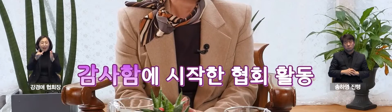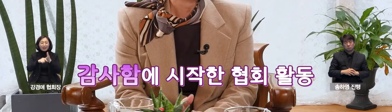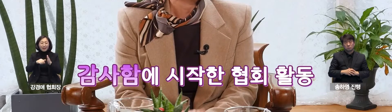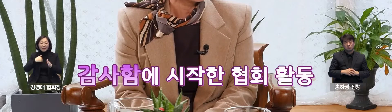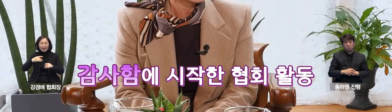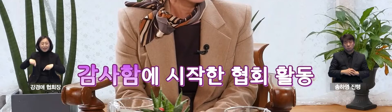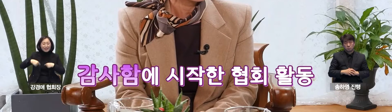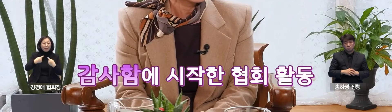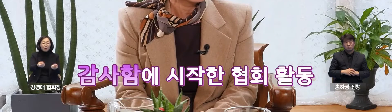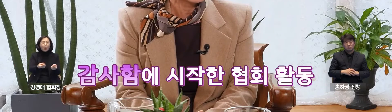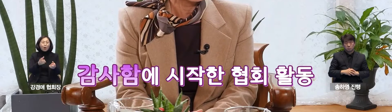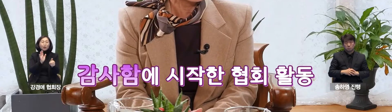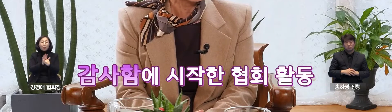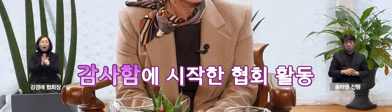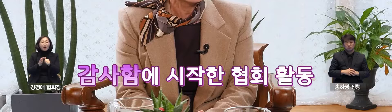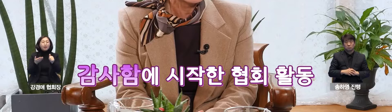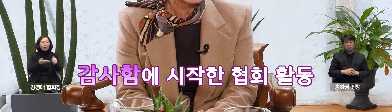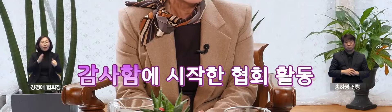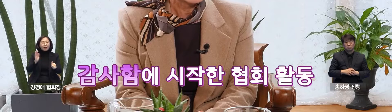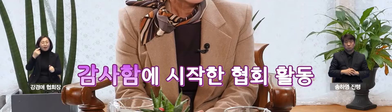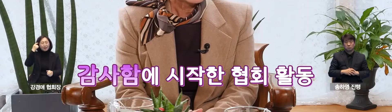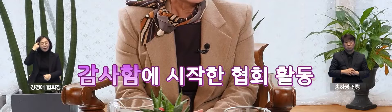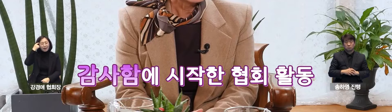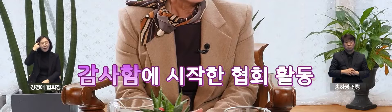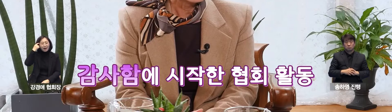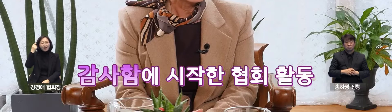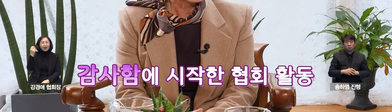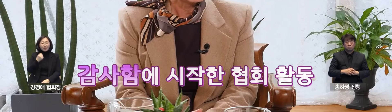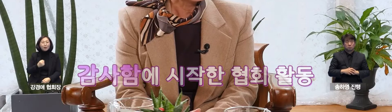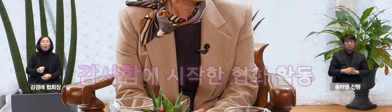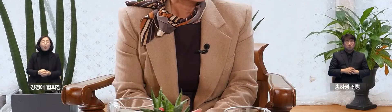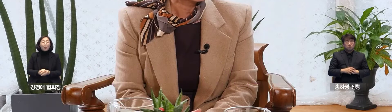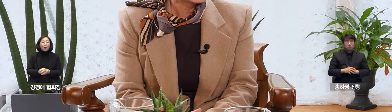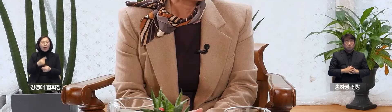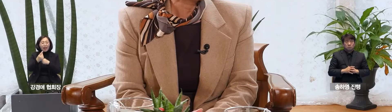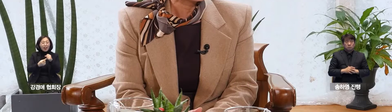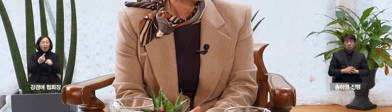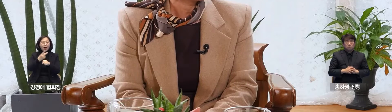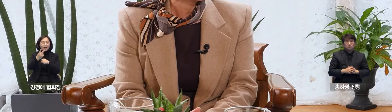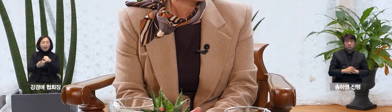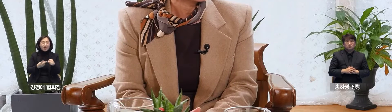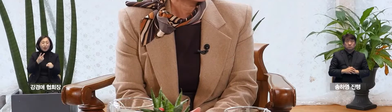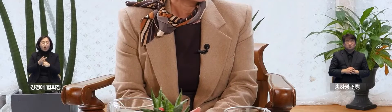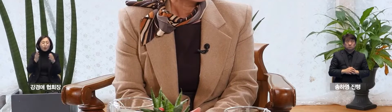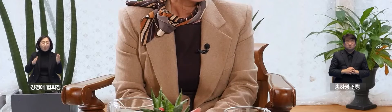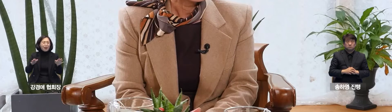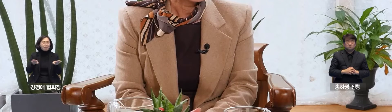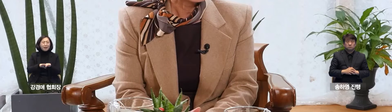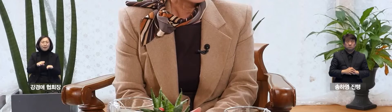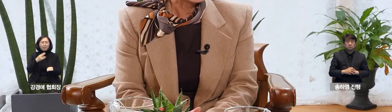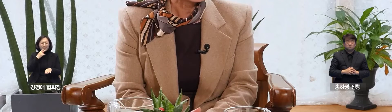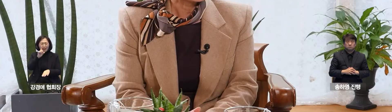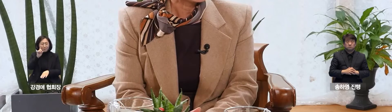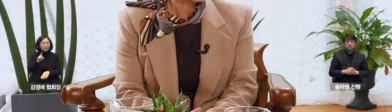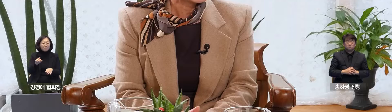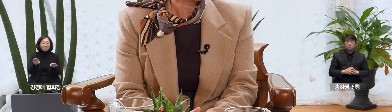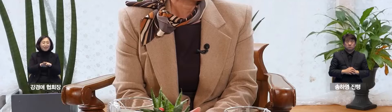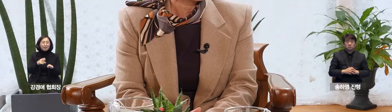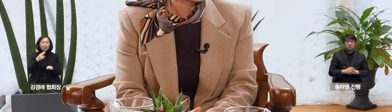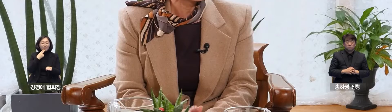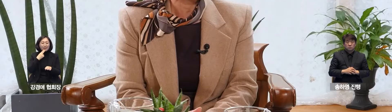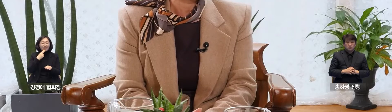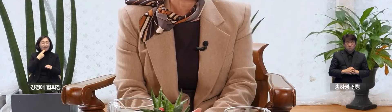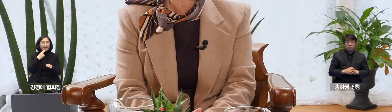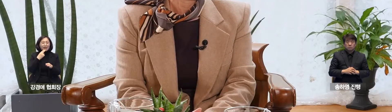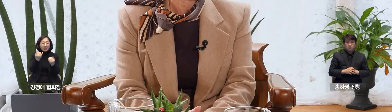나가서 참여라도 해줘야 되겠다라는 생각 때문에 거의 1, 2년간 한 번도 안 빠지고 여성벤처협회의